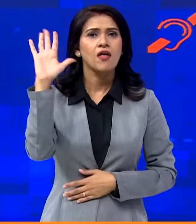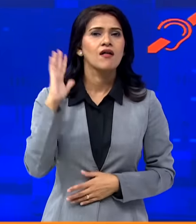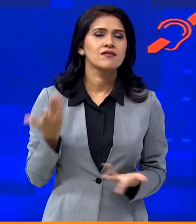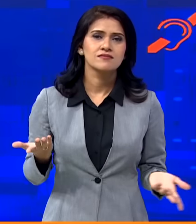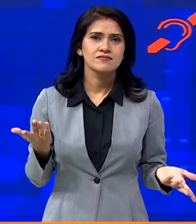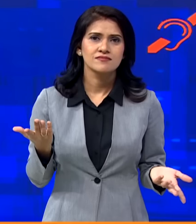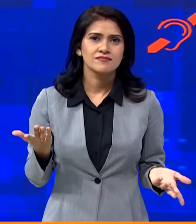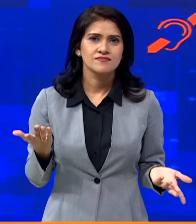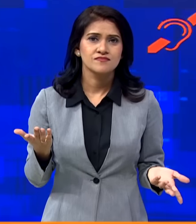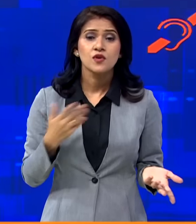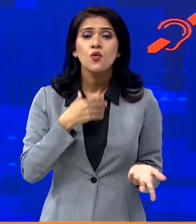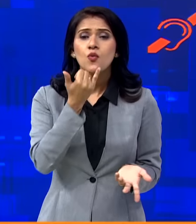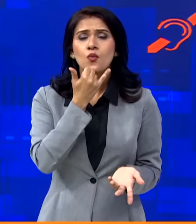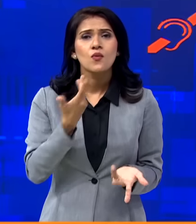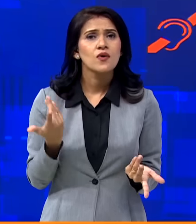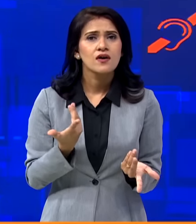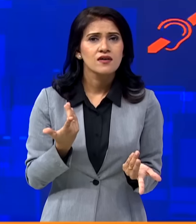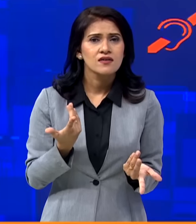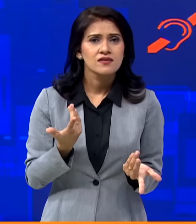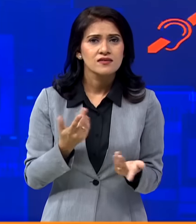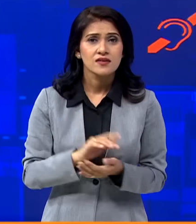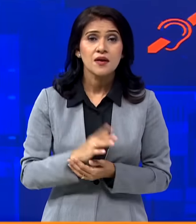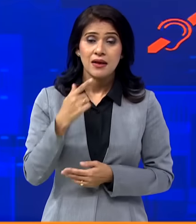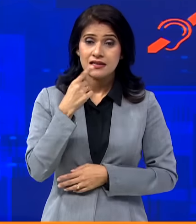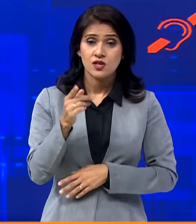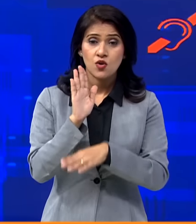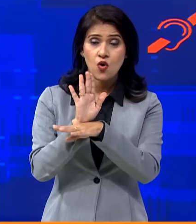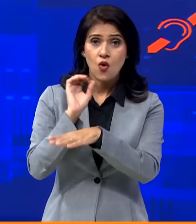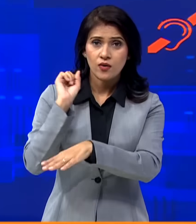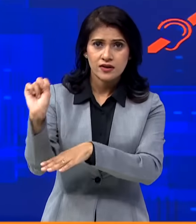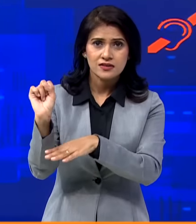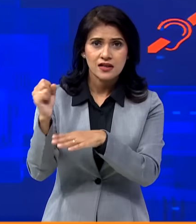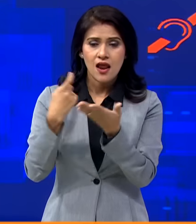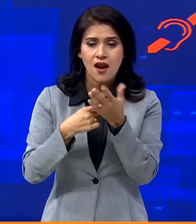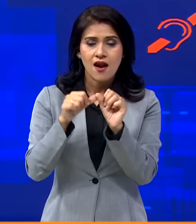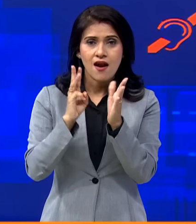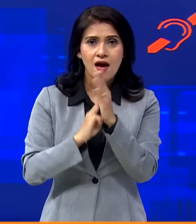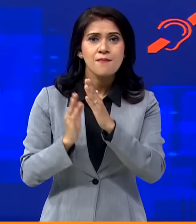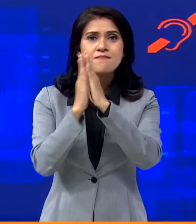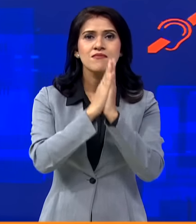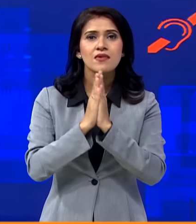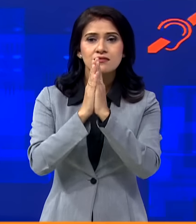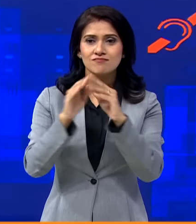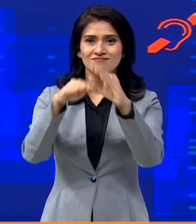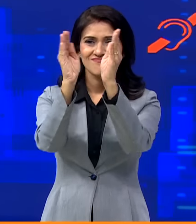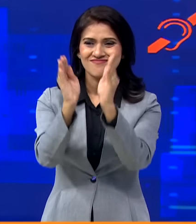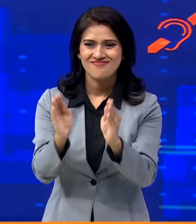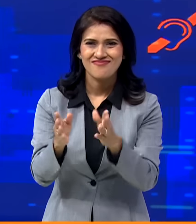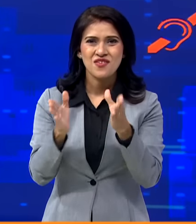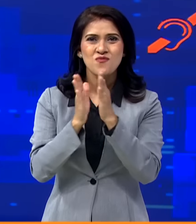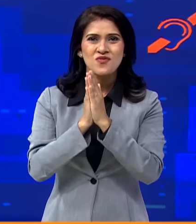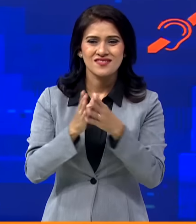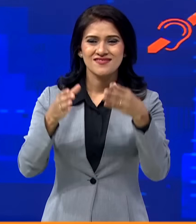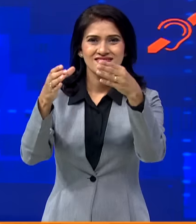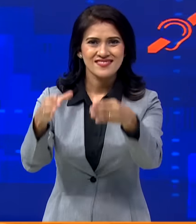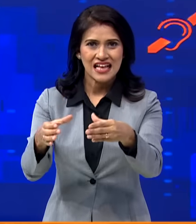तक सवाल है रजत जी कांग्रेस ने यह कहा कि साहब राम मंदिर का जो प्राण प्रतिष्ठा का समारोह है वह तो बीजेपी का समारोह